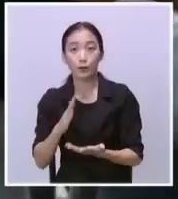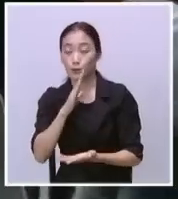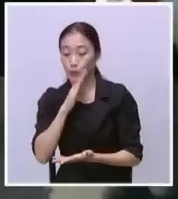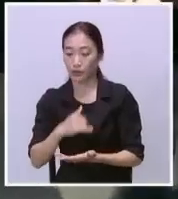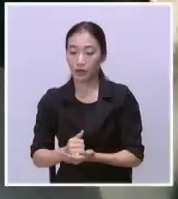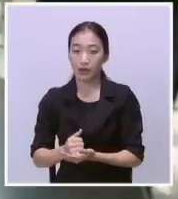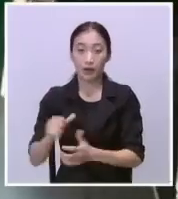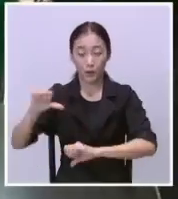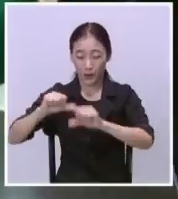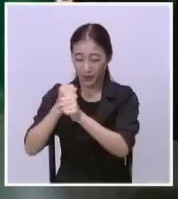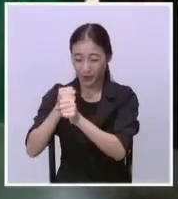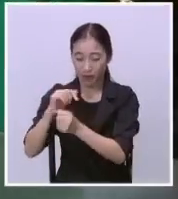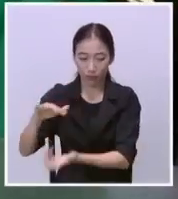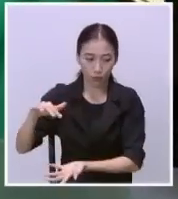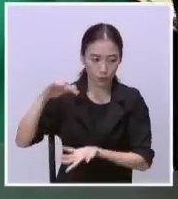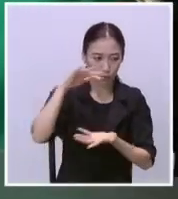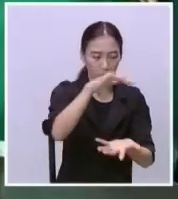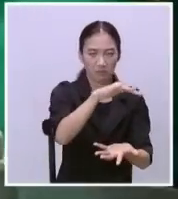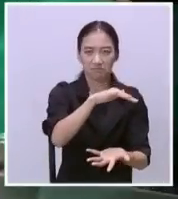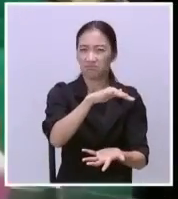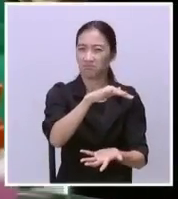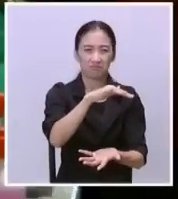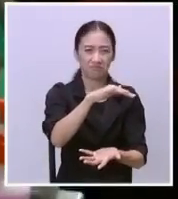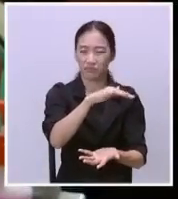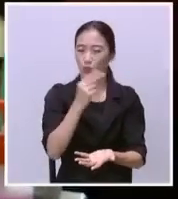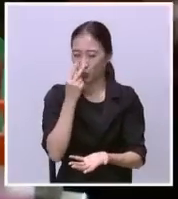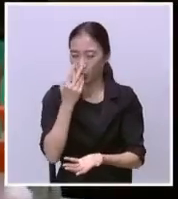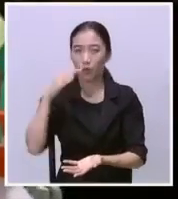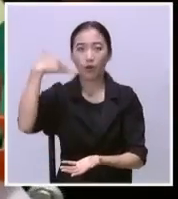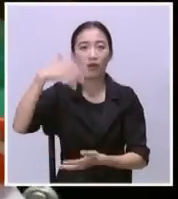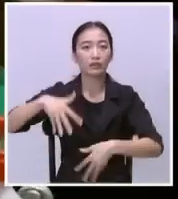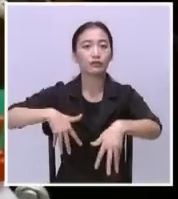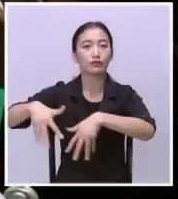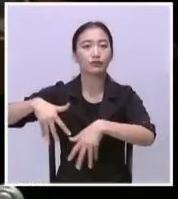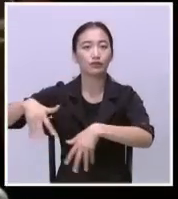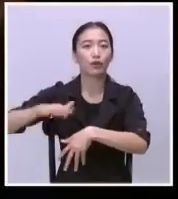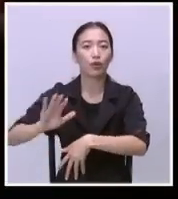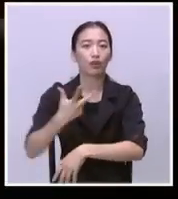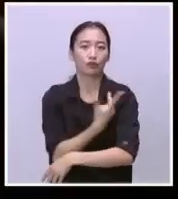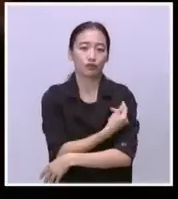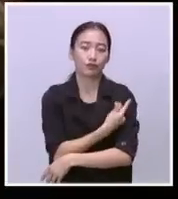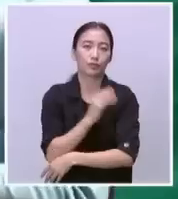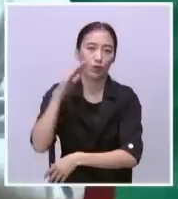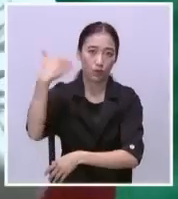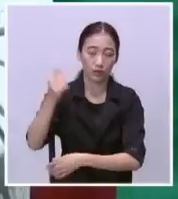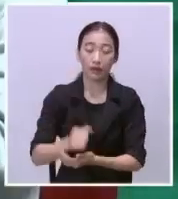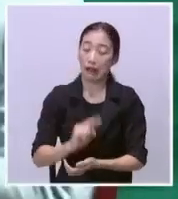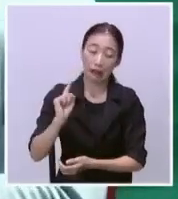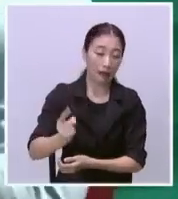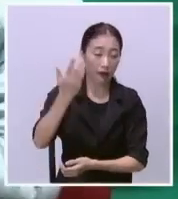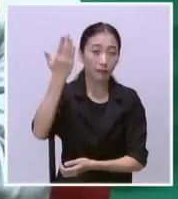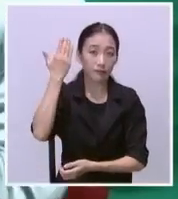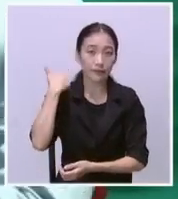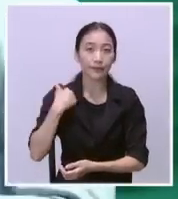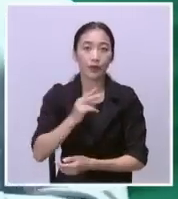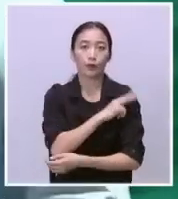ขนาดไหนนะคะซึ่งในตอนแรกเนี่ยอินเดียจะให้มีการฉีดวัคซีนเฉพาะที่โรงพยาบาลของรัฐเท่านั้นตอนนี้ด้วยความที่ไม่ทันการ